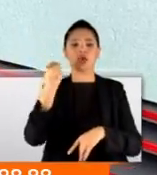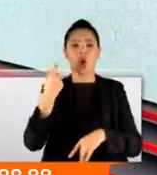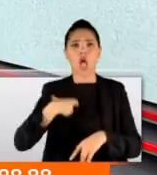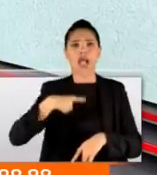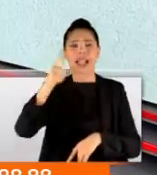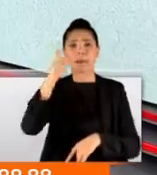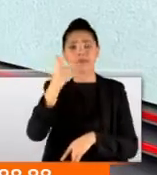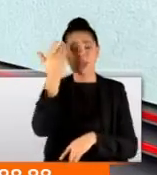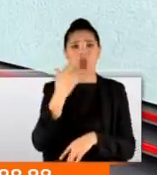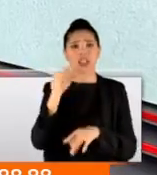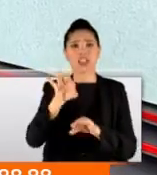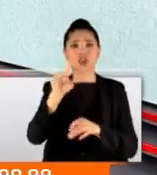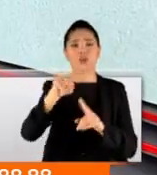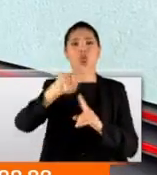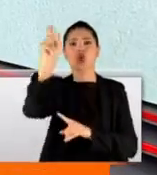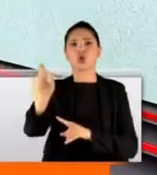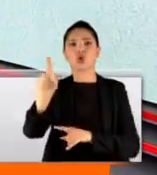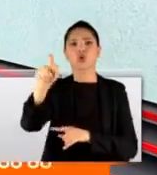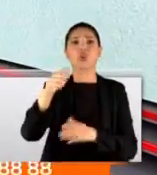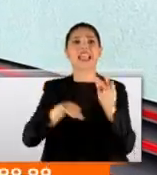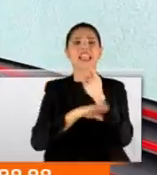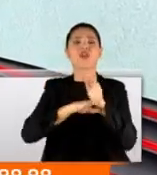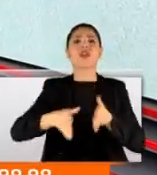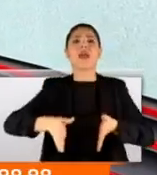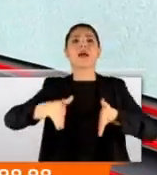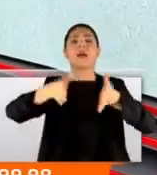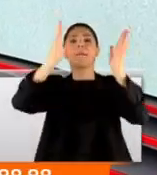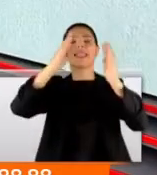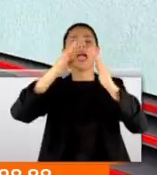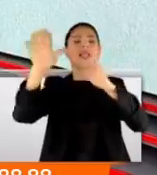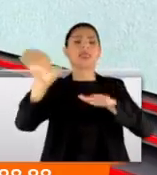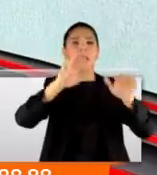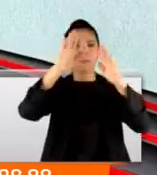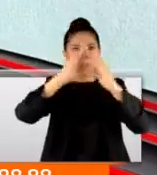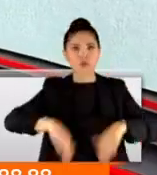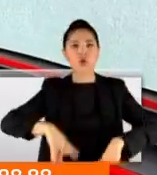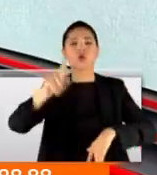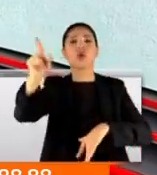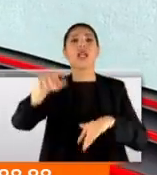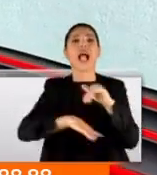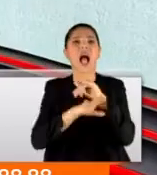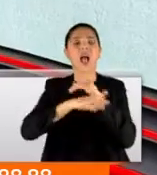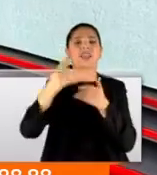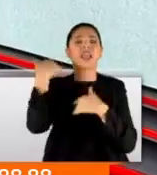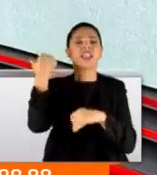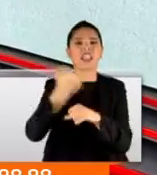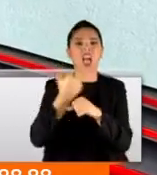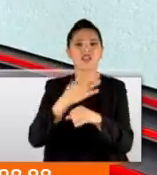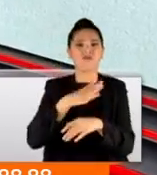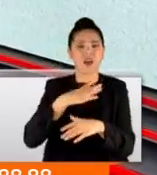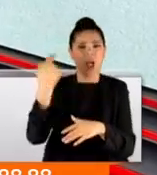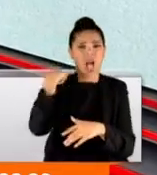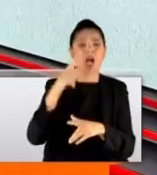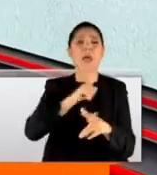bir görüntü izleyeceksiniz şimdi. Turgut Bey, yaşadığı bina depremle çöktü. Hayatta ama üzerinde tonlarca altta beton vardı. Birileri